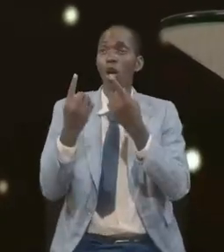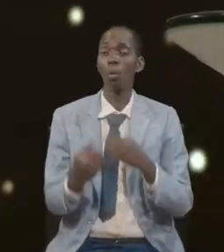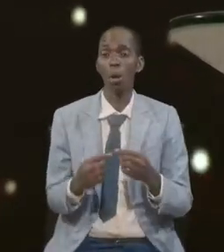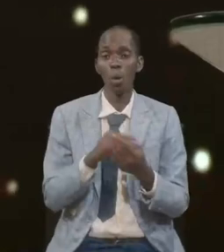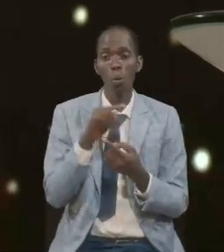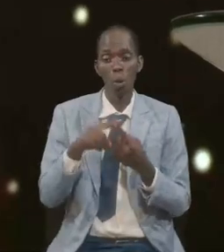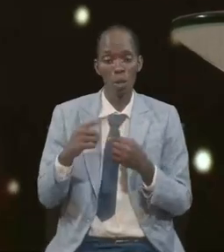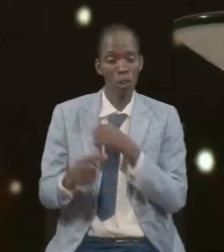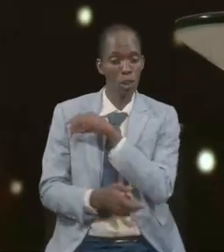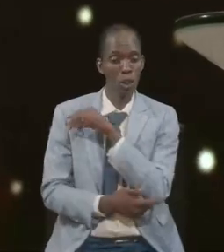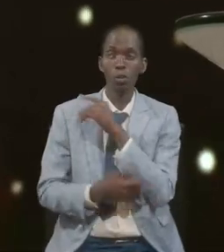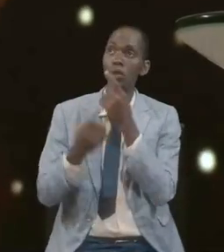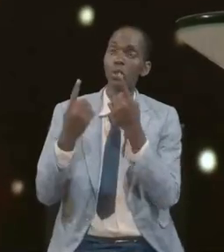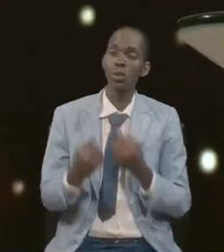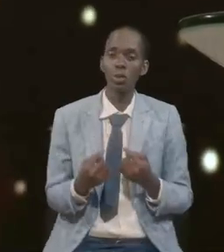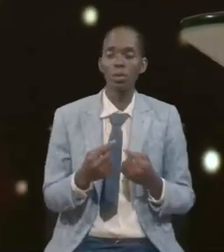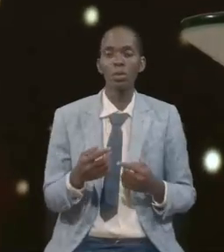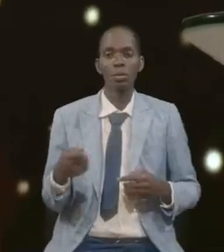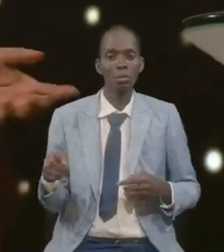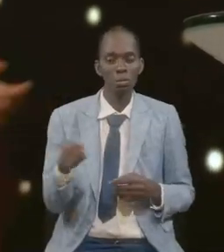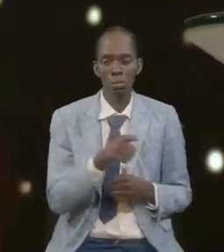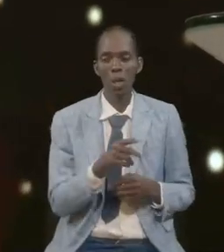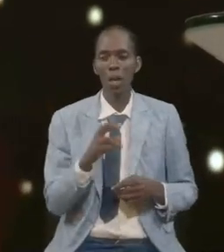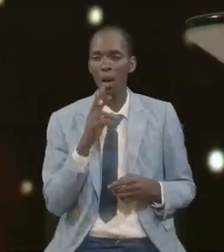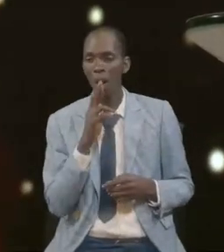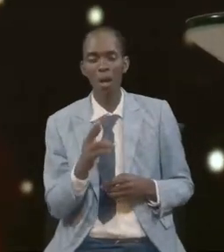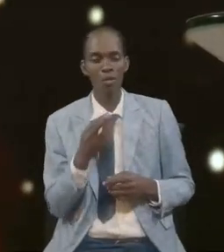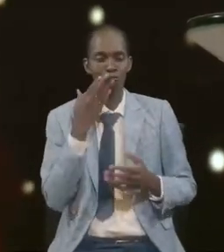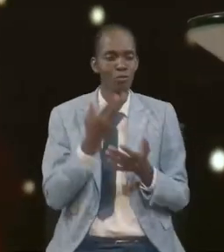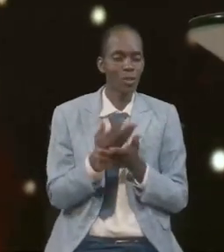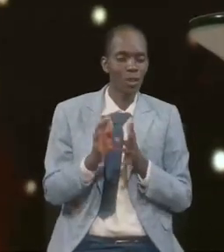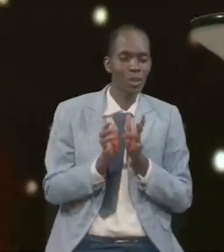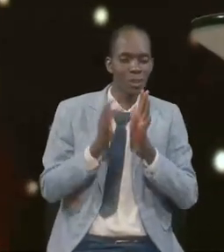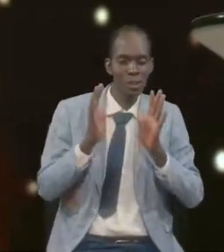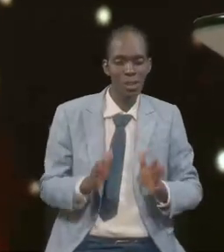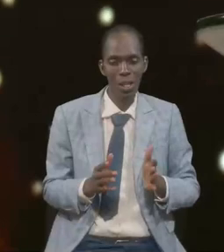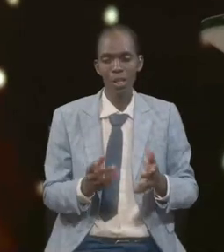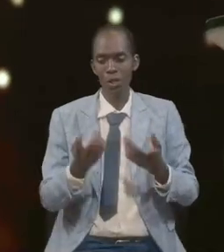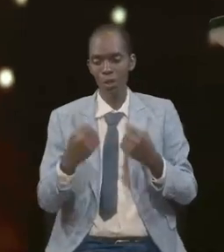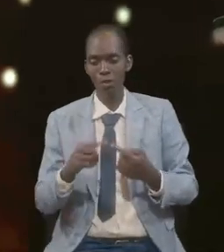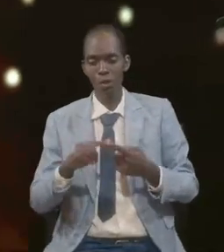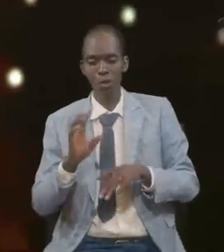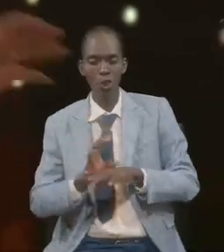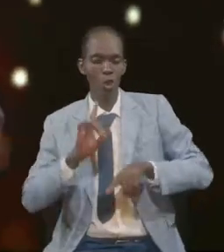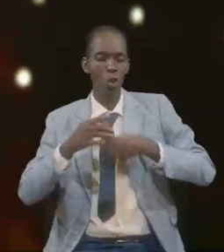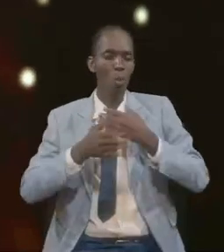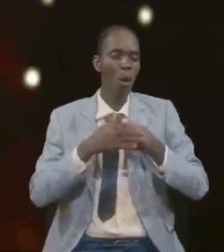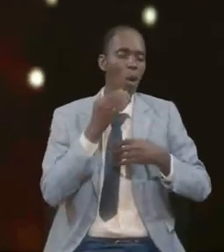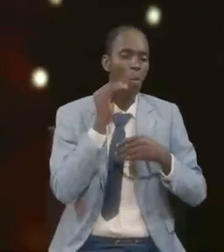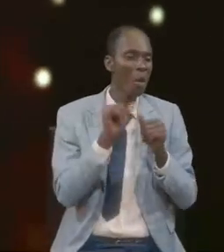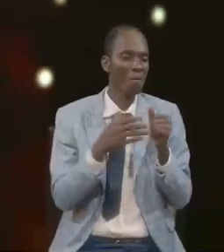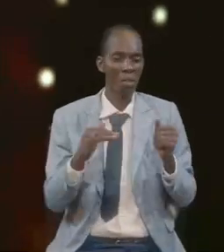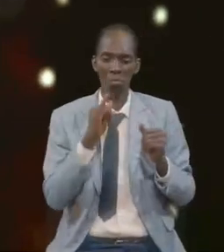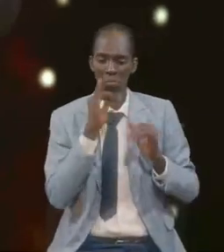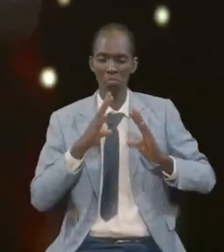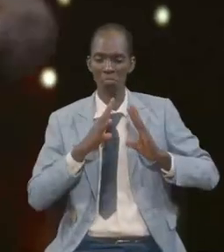venir. Dès que la tentation vient, alors le croyant qui vient à l'église, retourne à la maison, tout